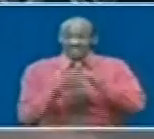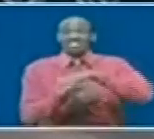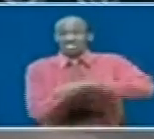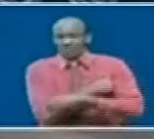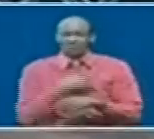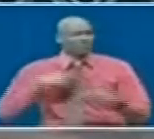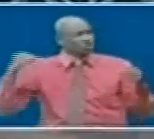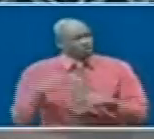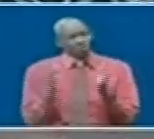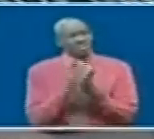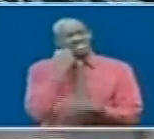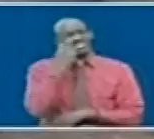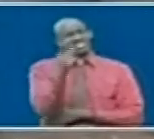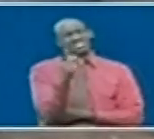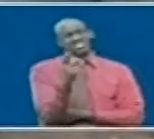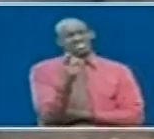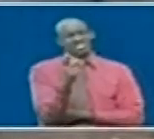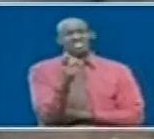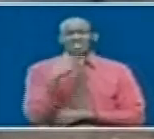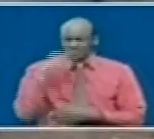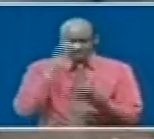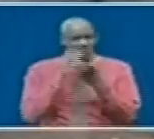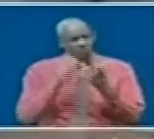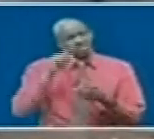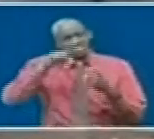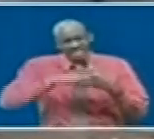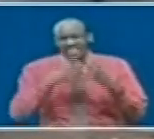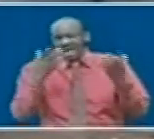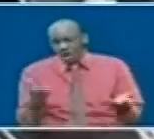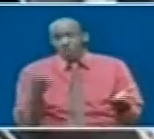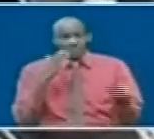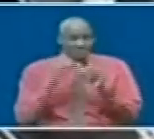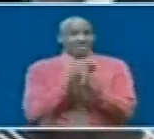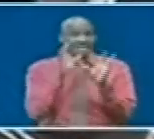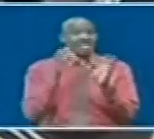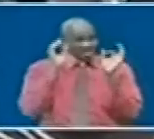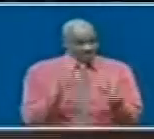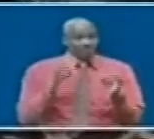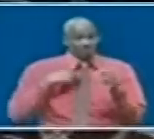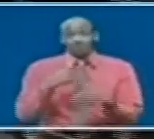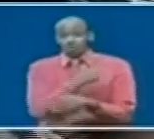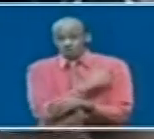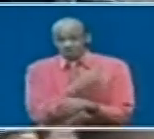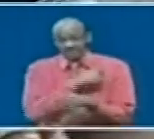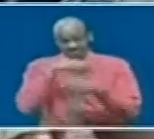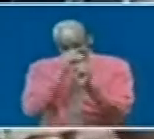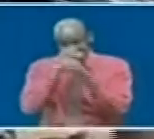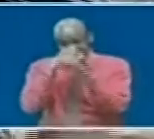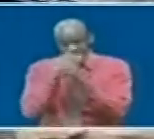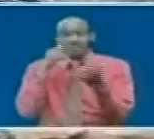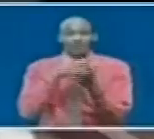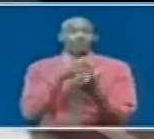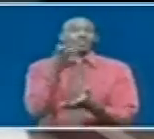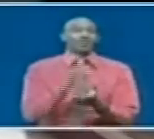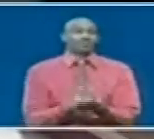wameshtushwa na ugonjwa huu ambao hata hivyo unaaminika kuwa chanzo chake kinaweza kubainika endapo madaktari na watafiti watahusishwa